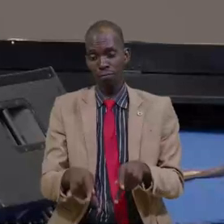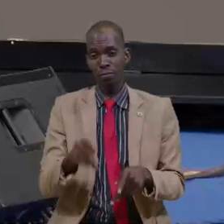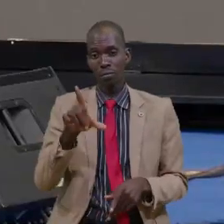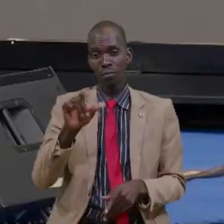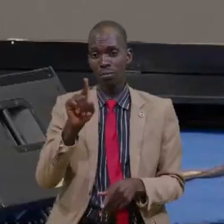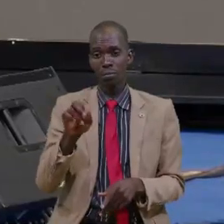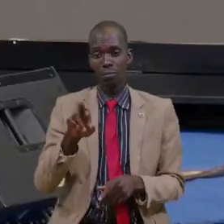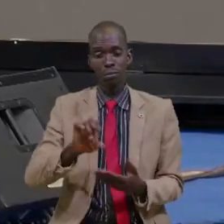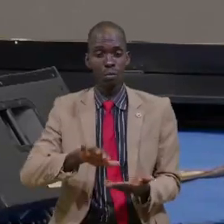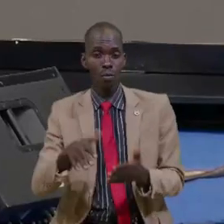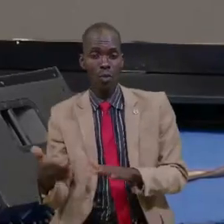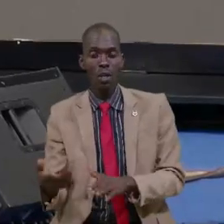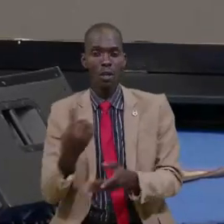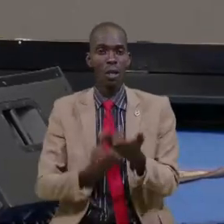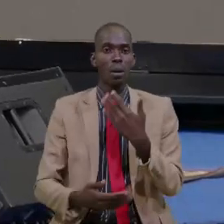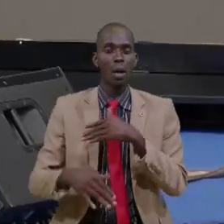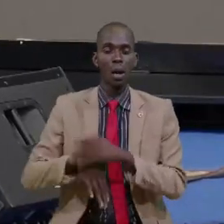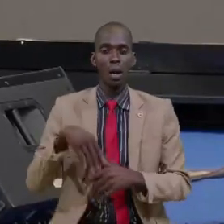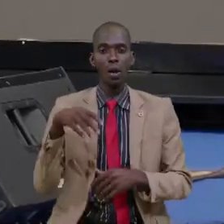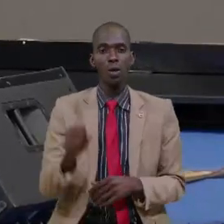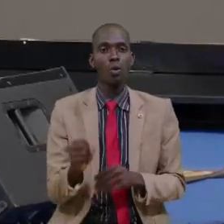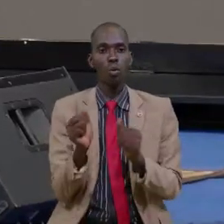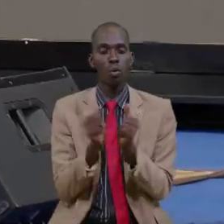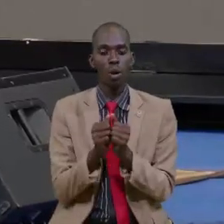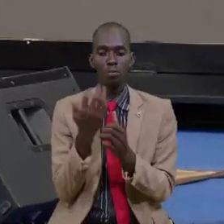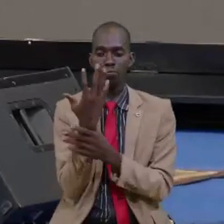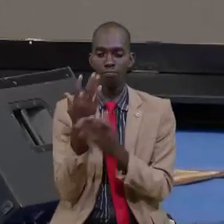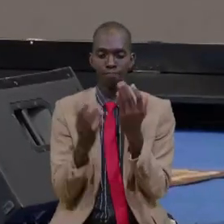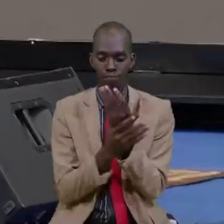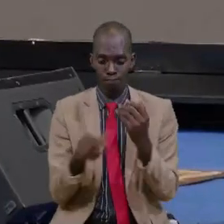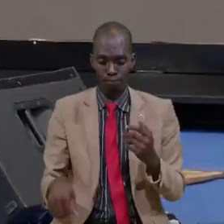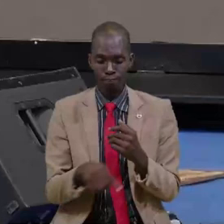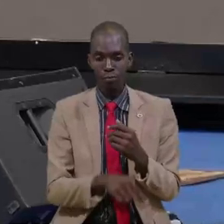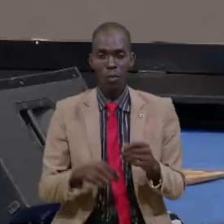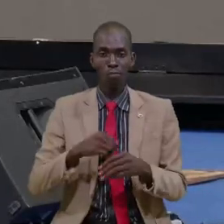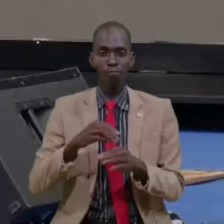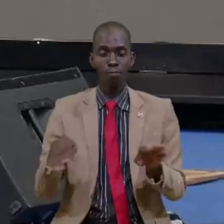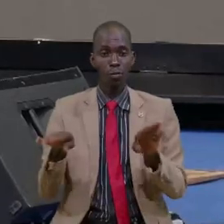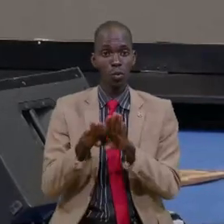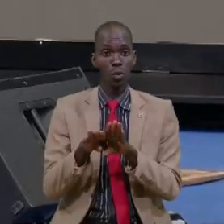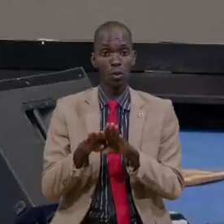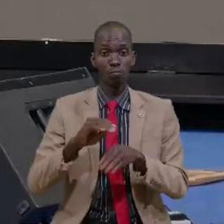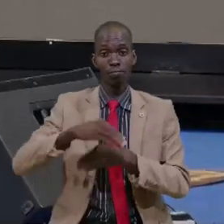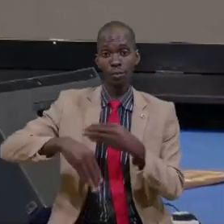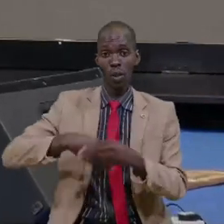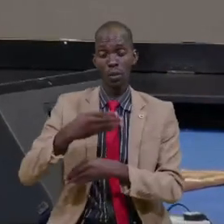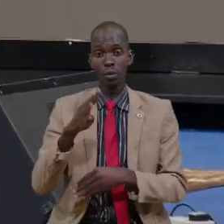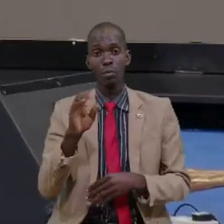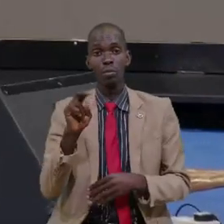mort sortit les pieds et les mains liés de bandes et le